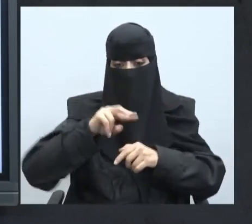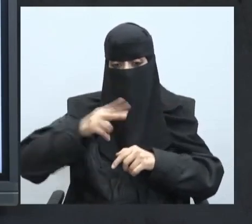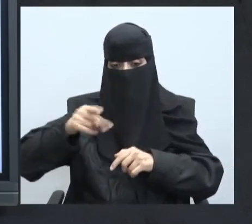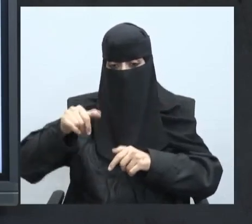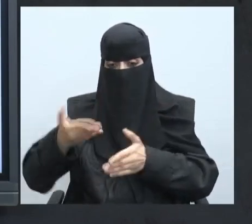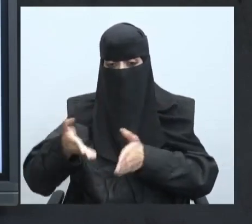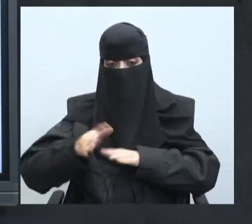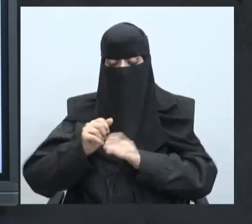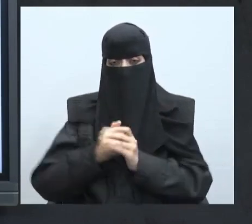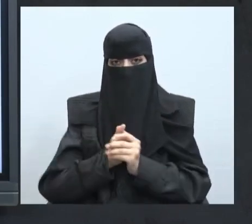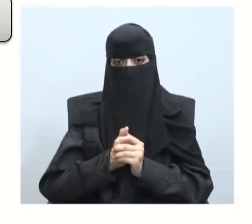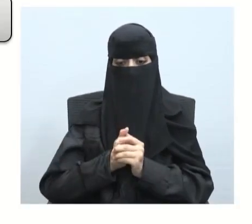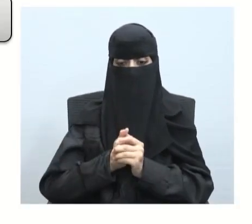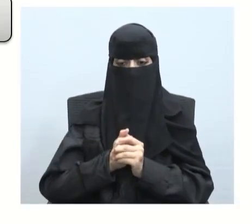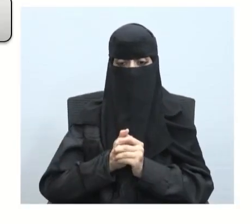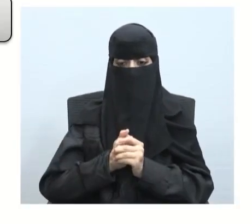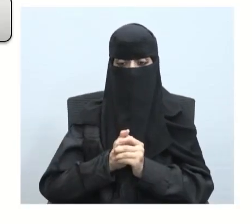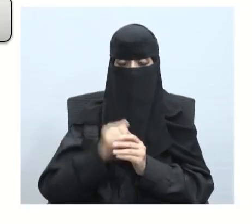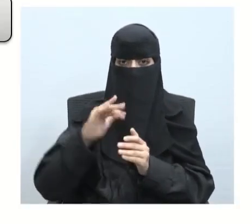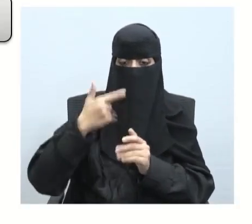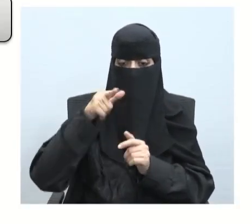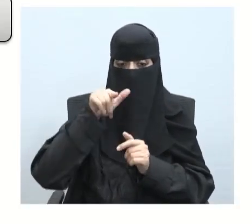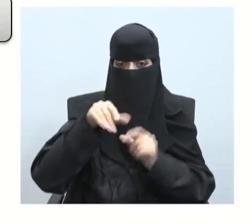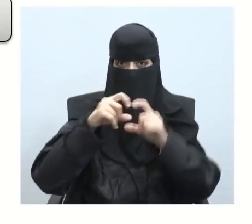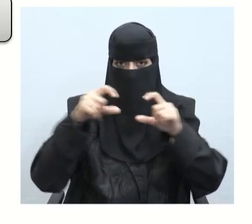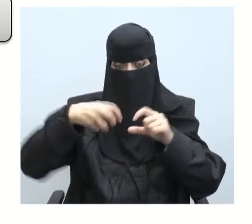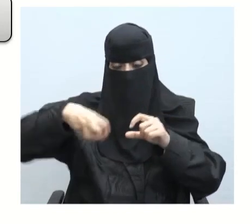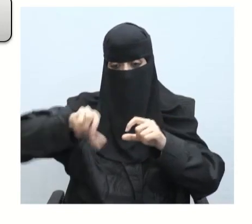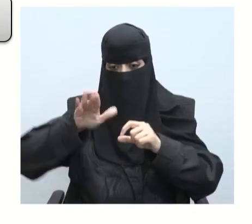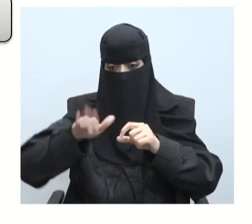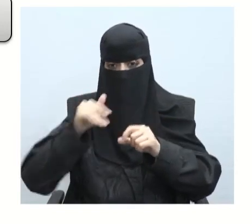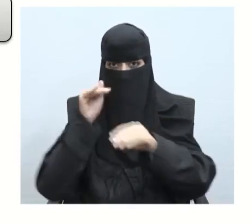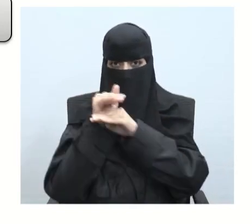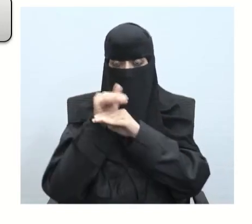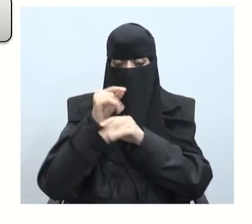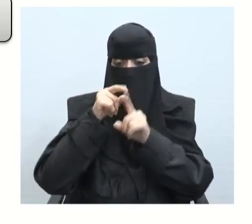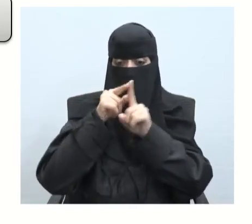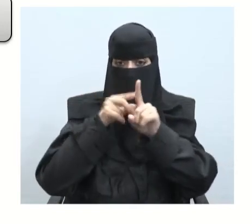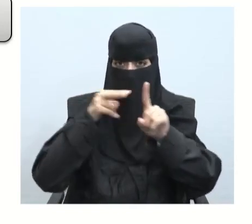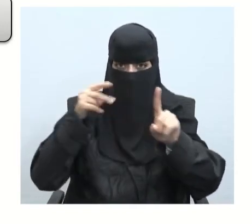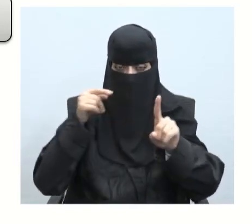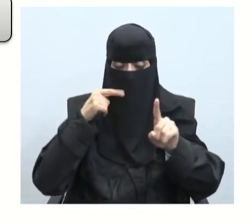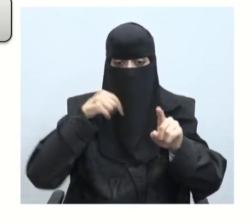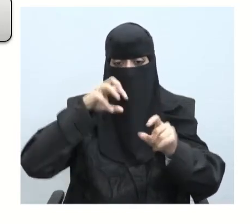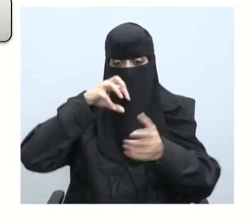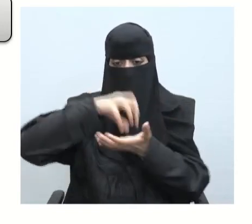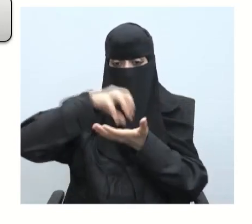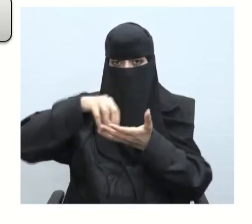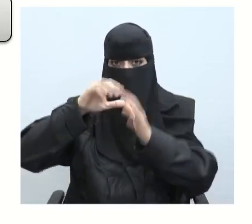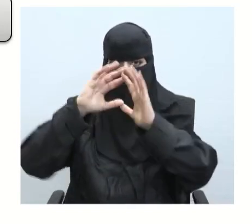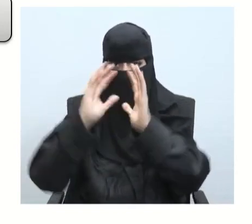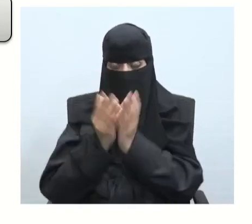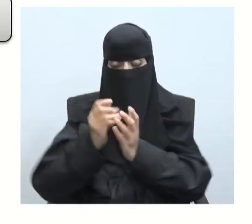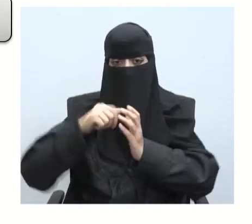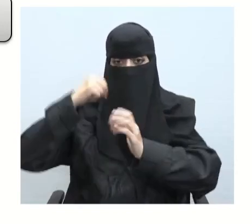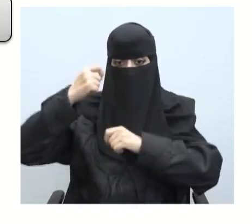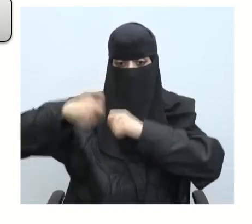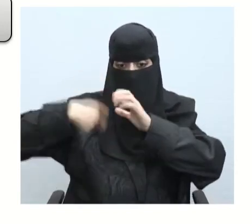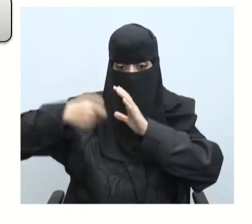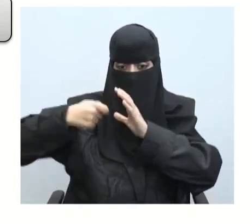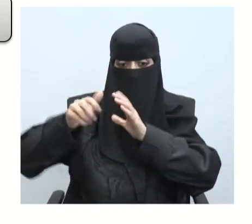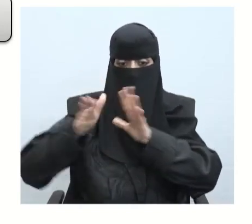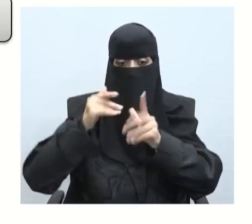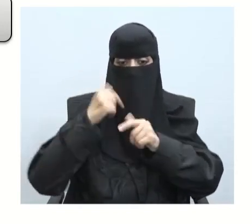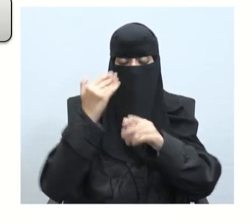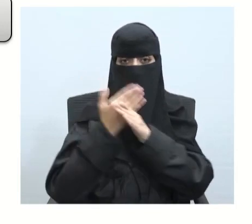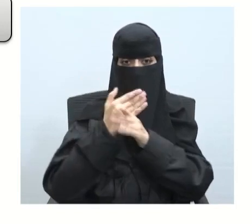من نوع فعند دراستك لهذه الجزئيه انت تدرسها على هيئه اولا تعريف الطاقه ثم اشكال